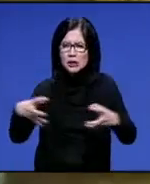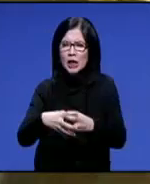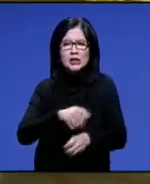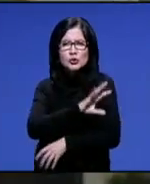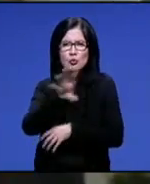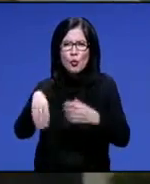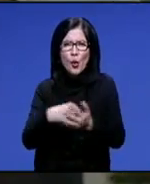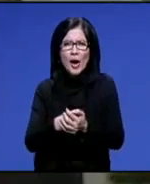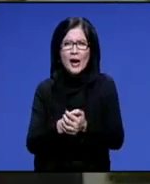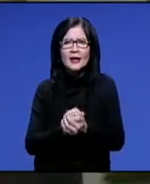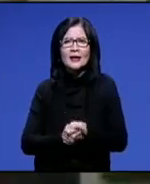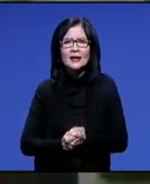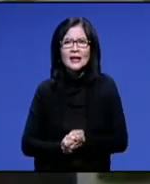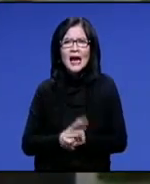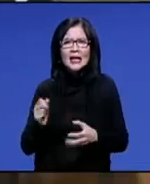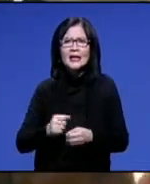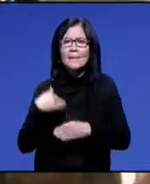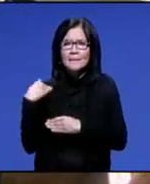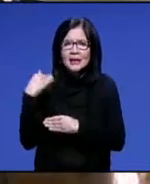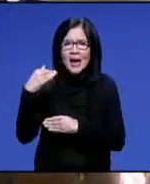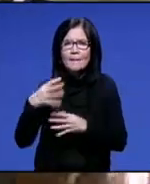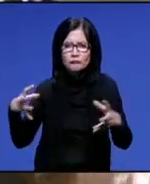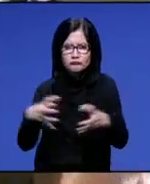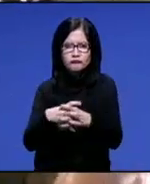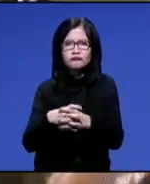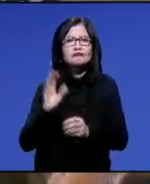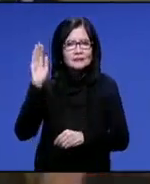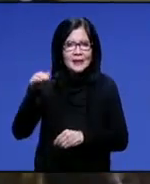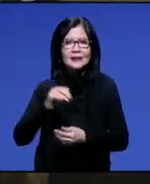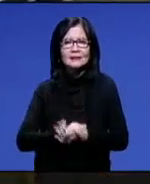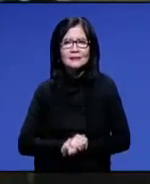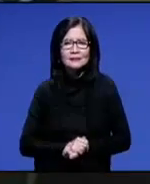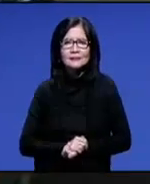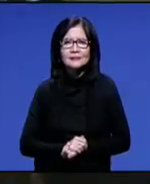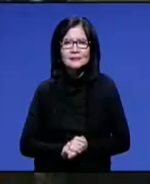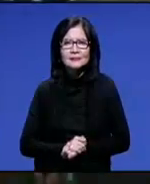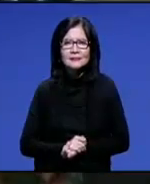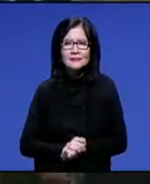moda transportasi dilakukan secara bertahap. Tim Liputan Transmedia.